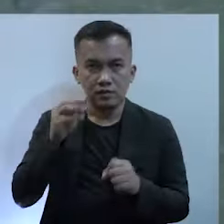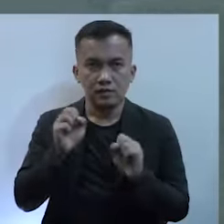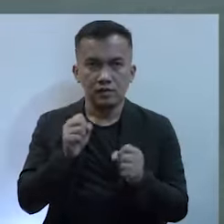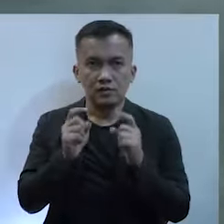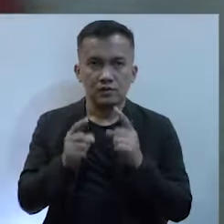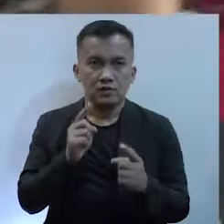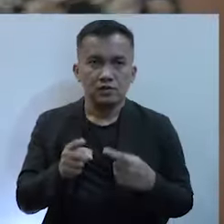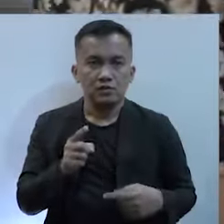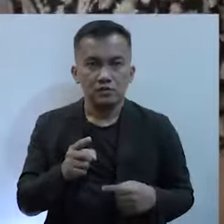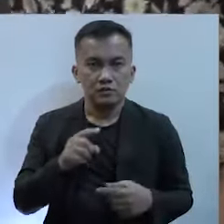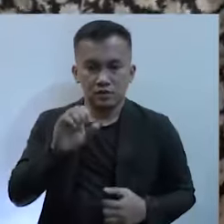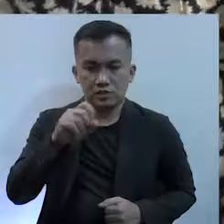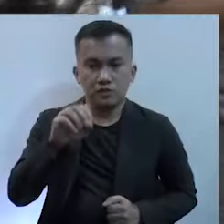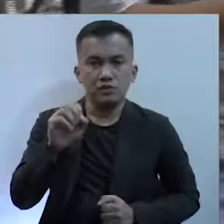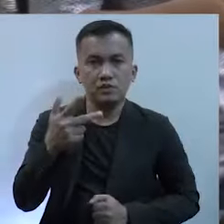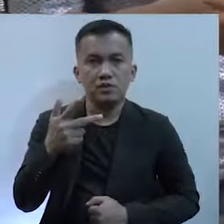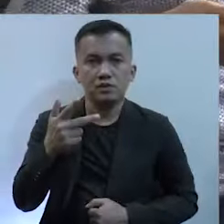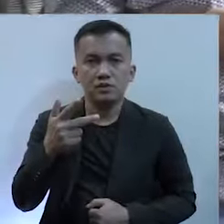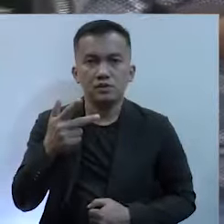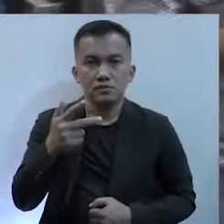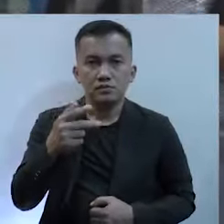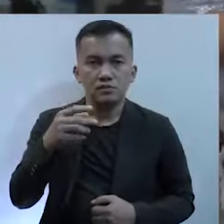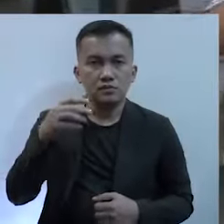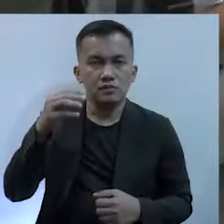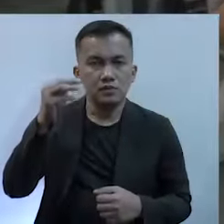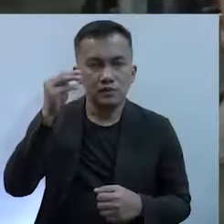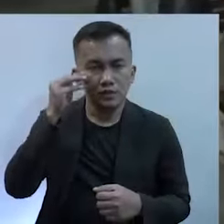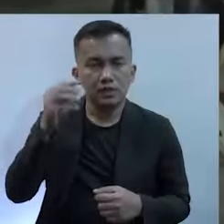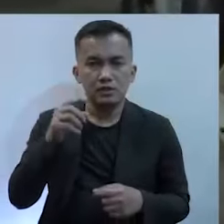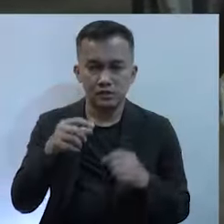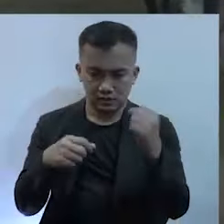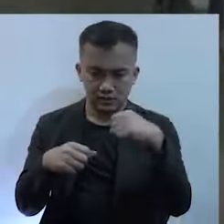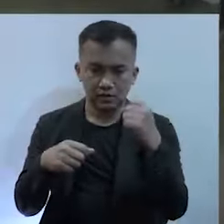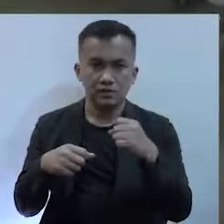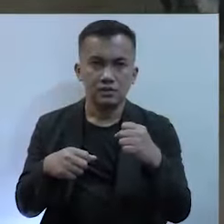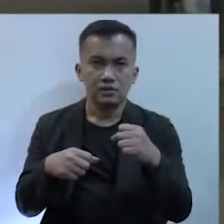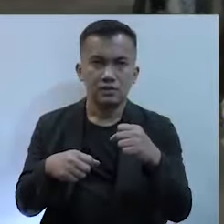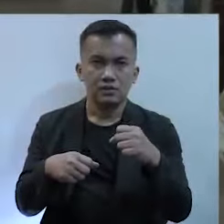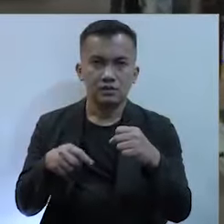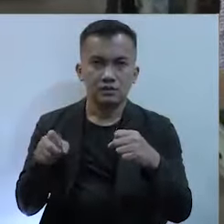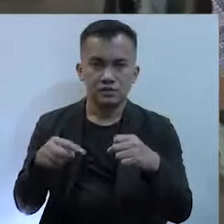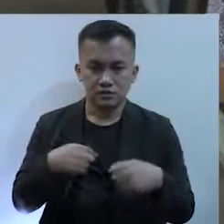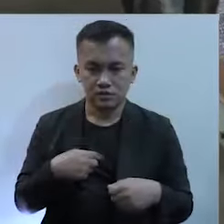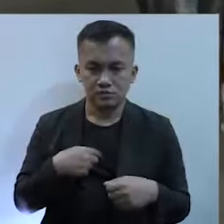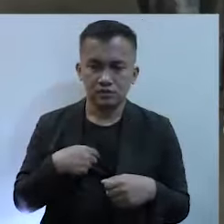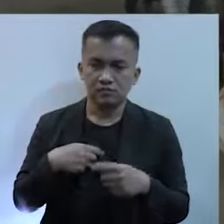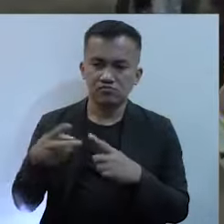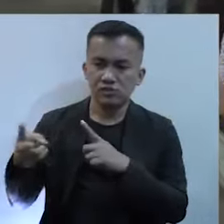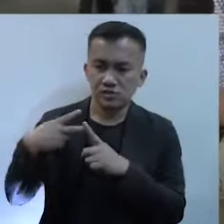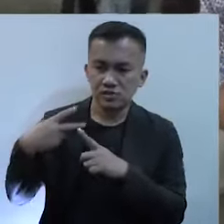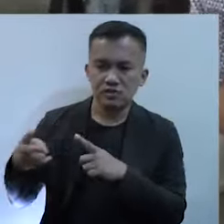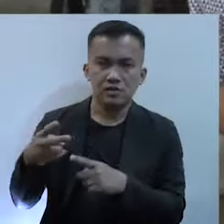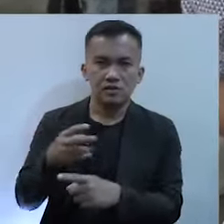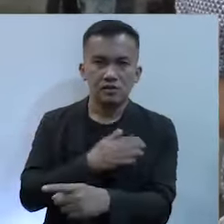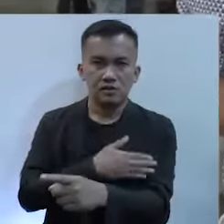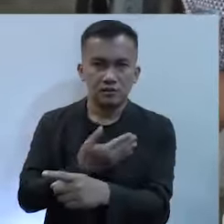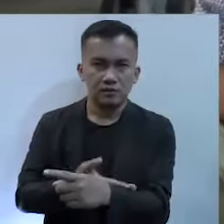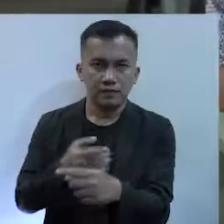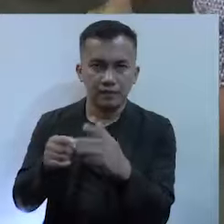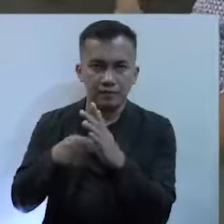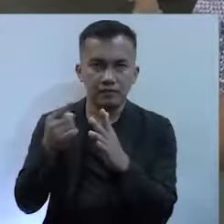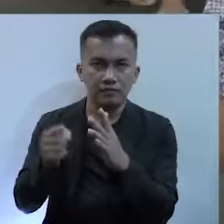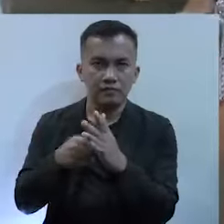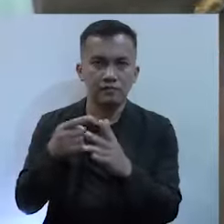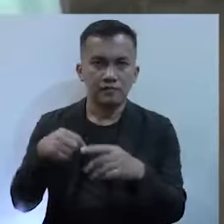matanong? Kilala niyo ho ba itong si SPO3 Villarte? Opo. Isa po rin ako sa naging biktima yung anak ko